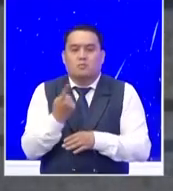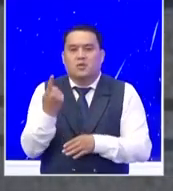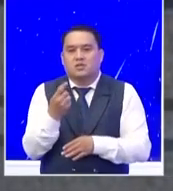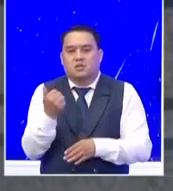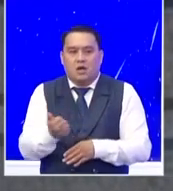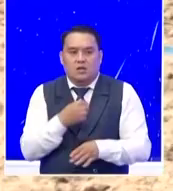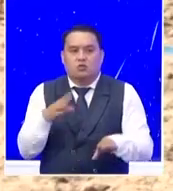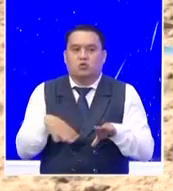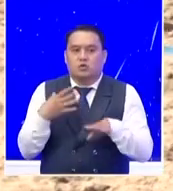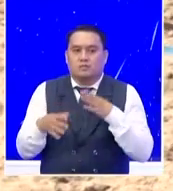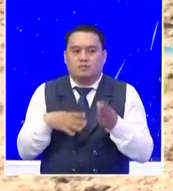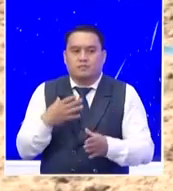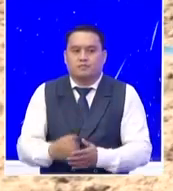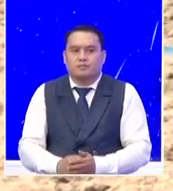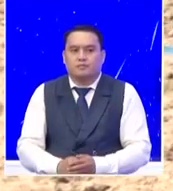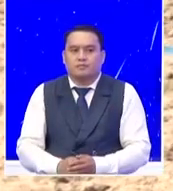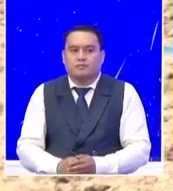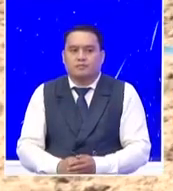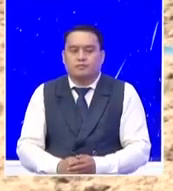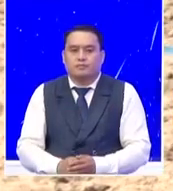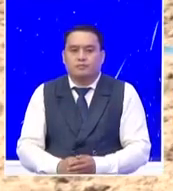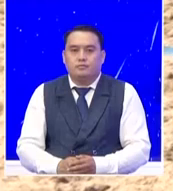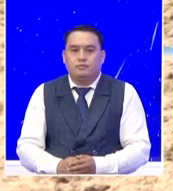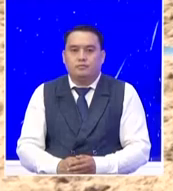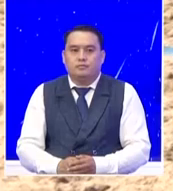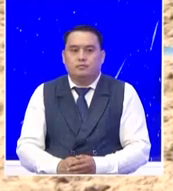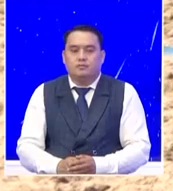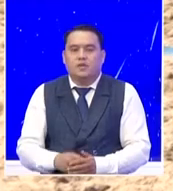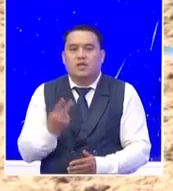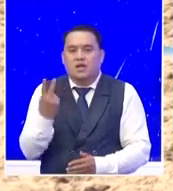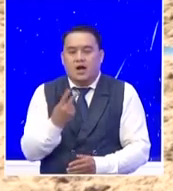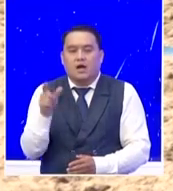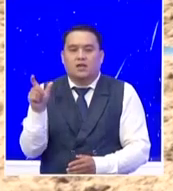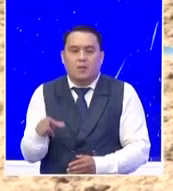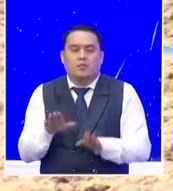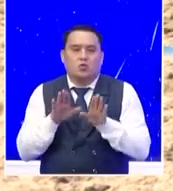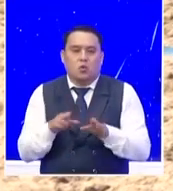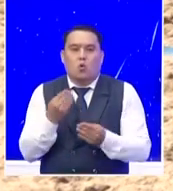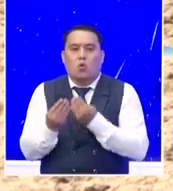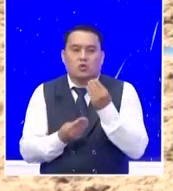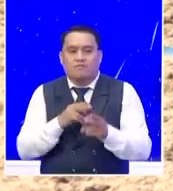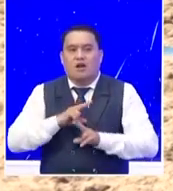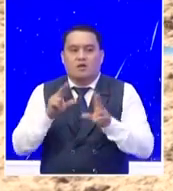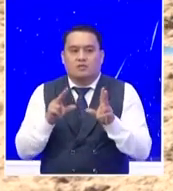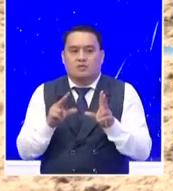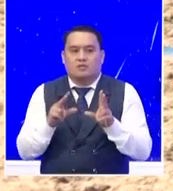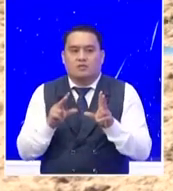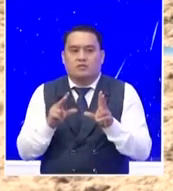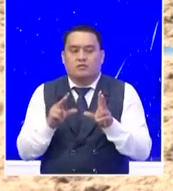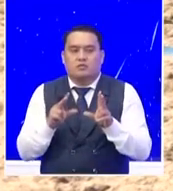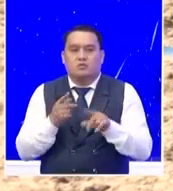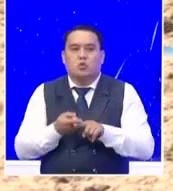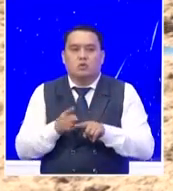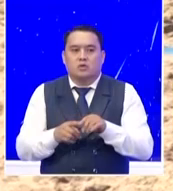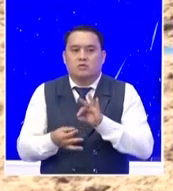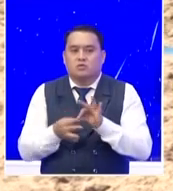сағаттан жаттығады. Жағажай волейболында екі адам ойнайды, а паркеттегі волейболда 6 адам ойнайды.